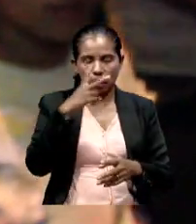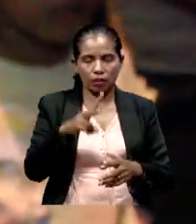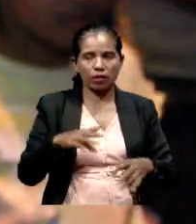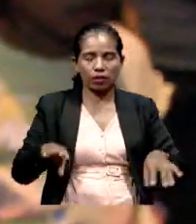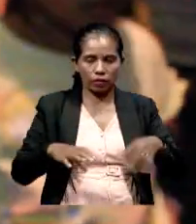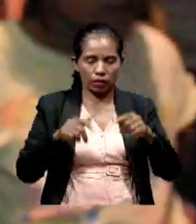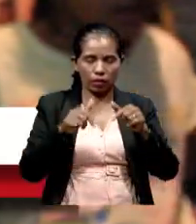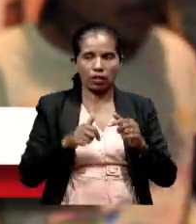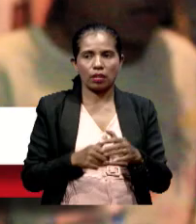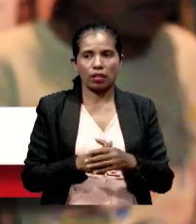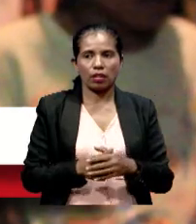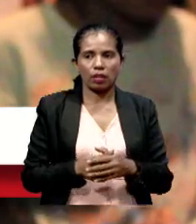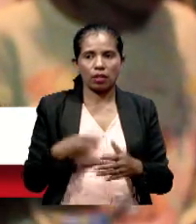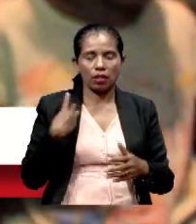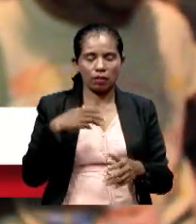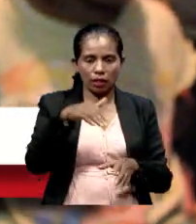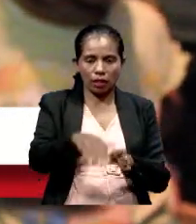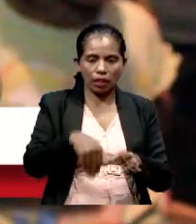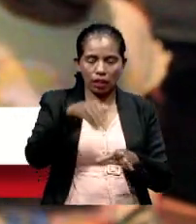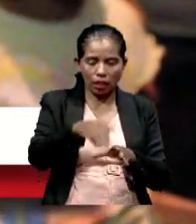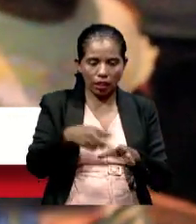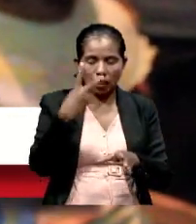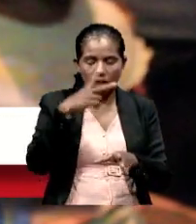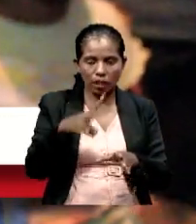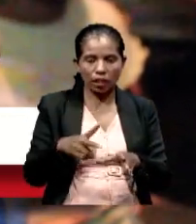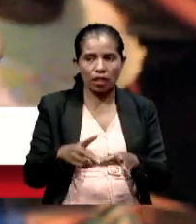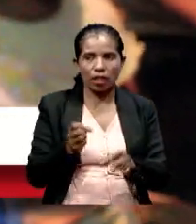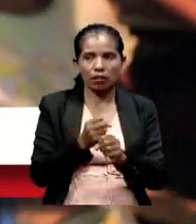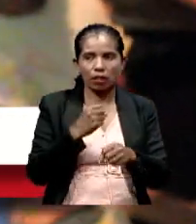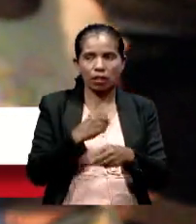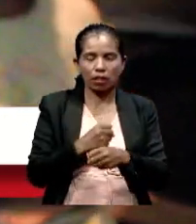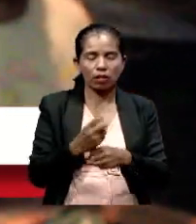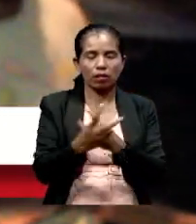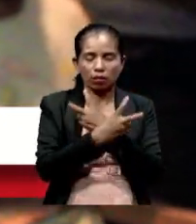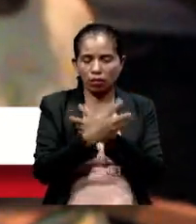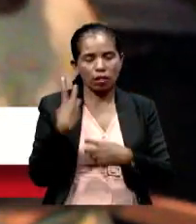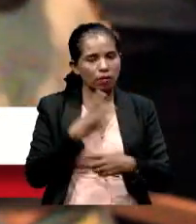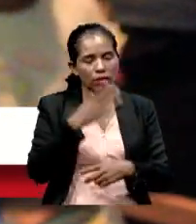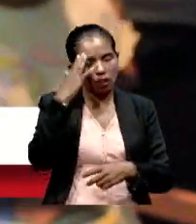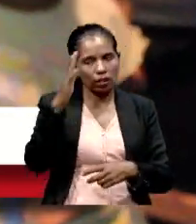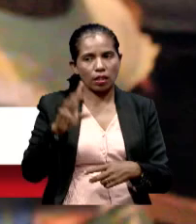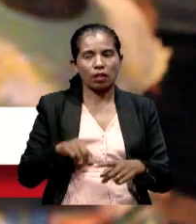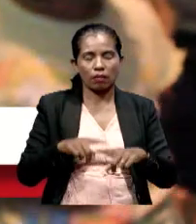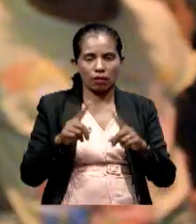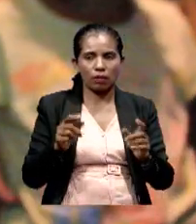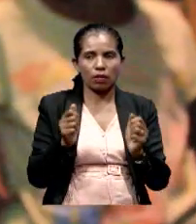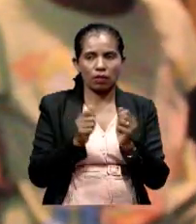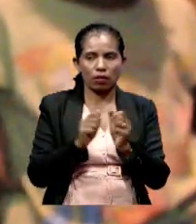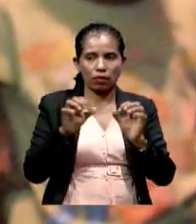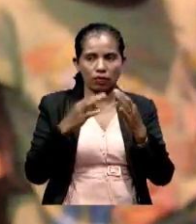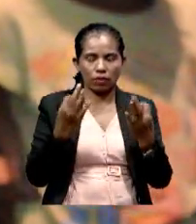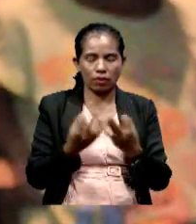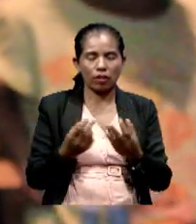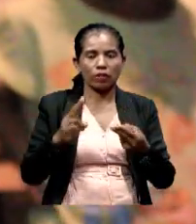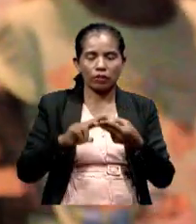ane tambah ami ke fundasi makan mi hare materuing ane ami maslah tene. Mebe ami ho famila vizinyu